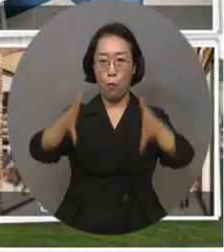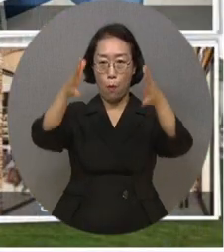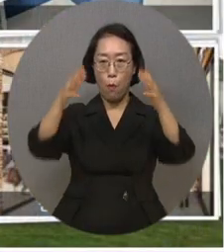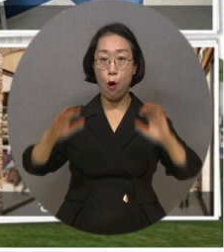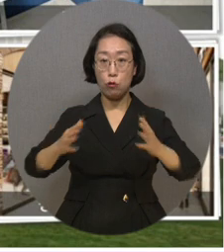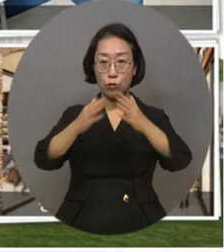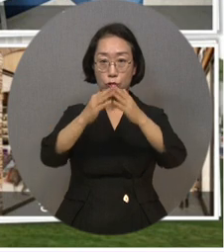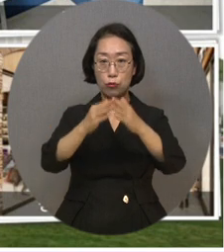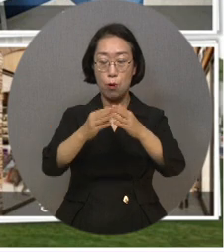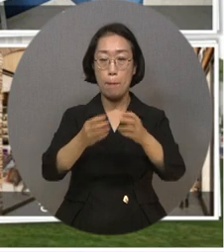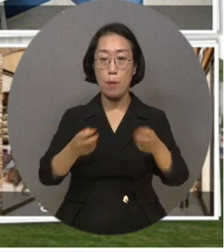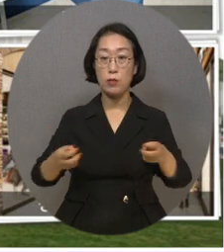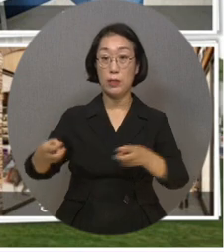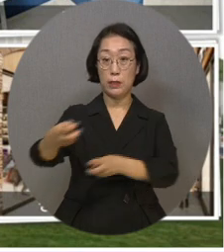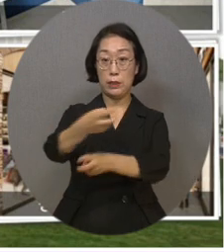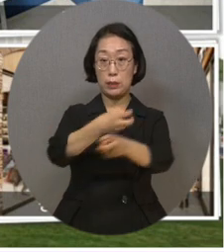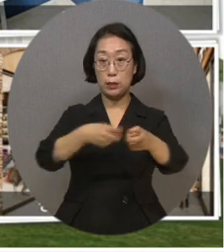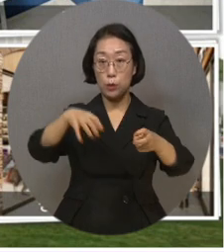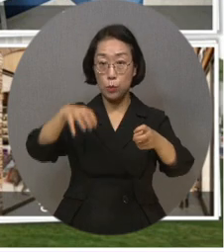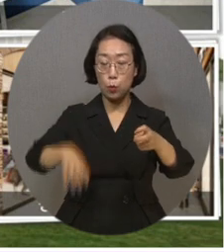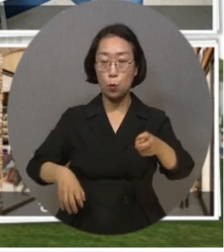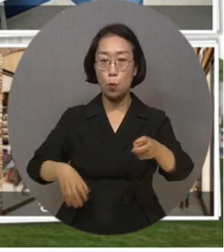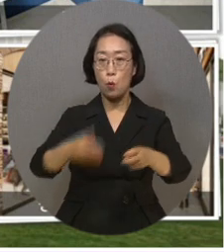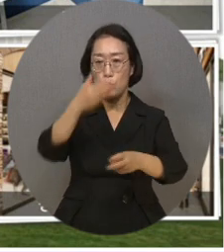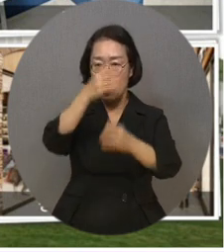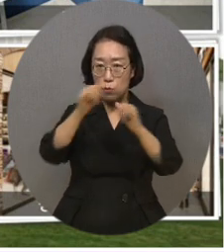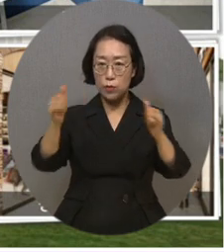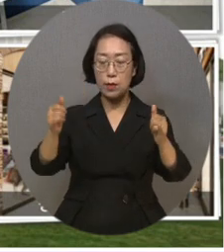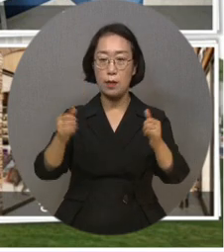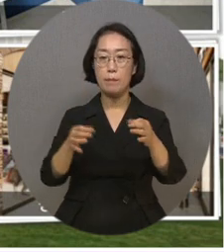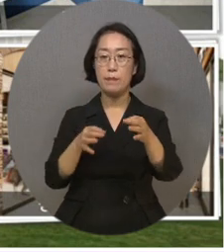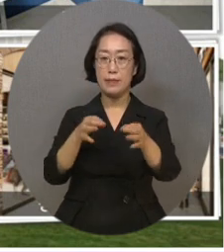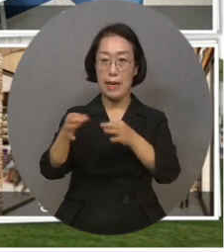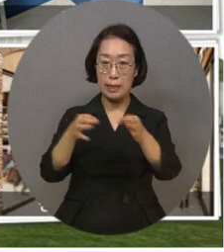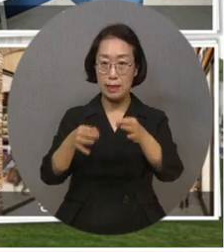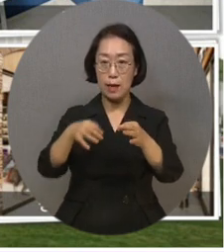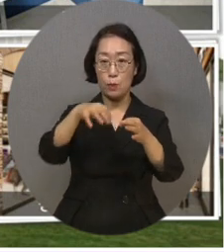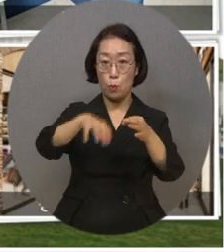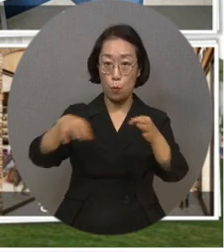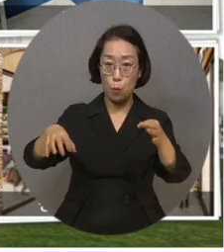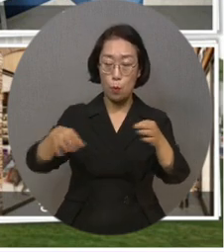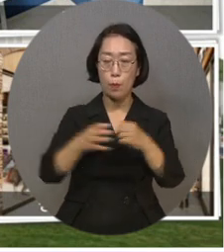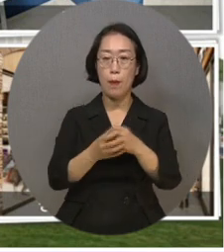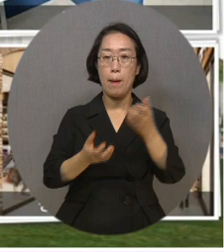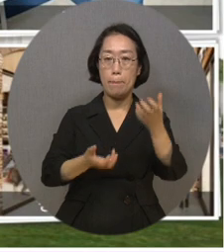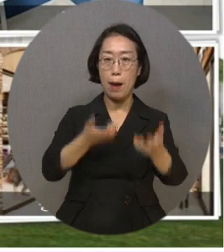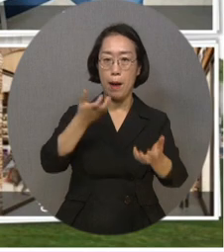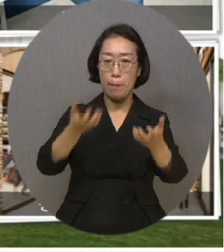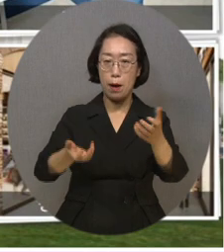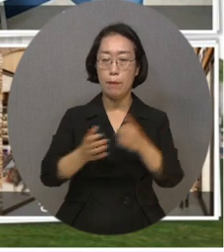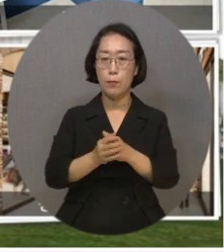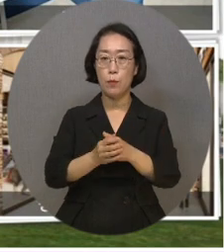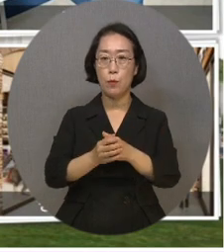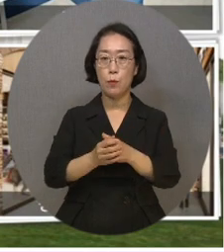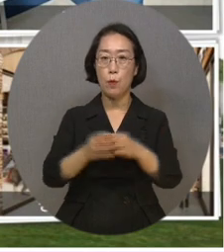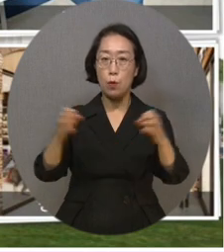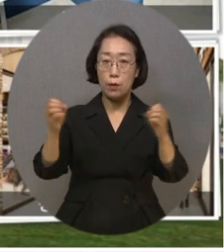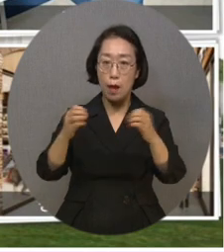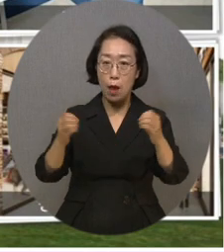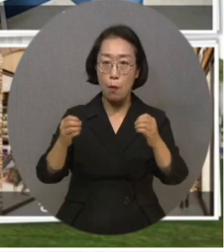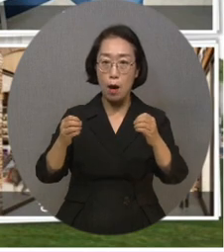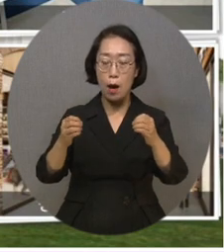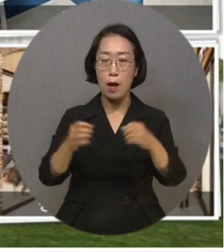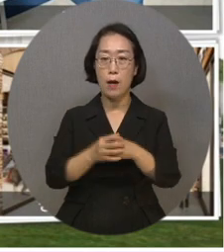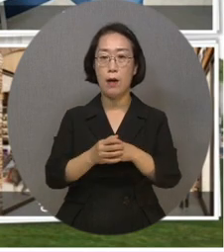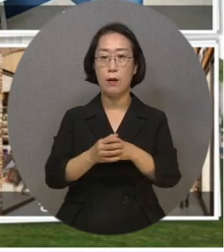터미널과 상가 그리고 청년들이 창업할 수 있는 청년 공간 그리고 청년의 나눔 대화를 할 수 있는 곳